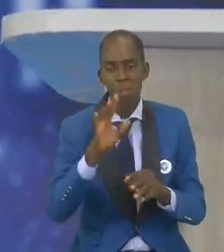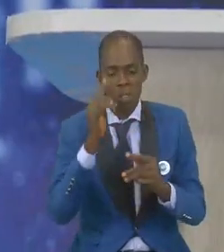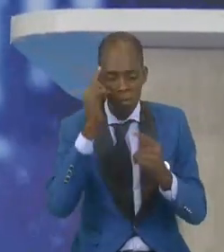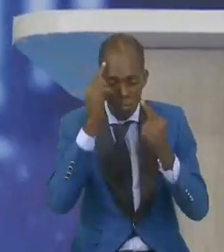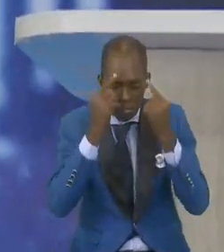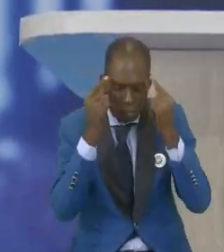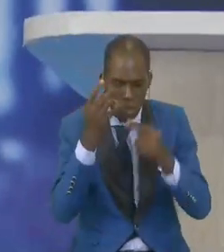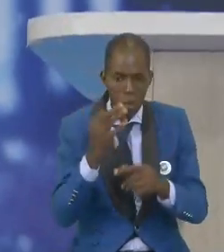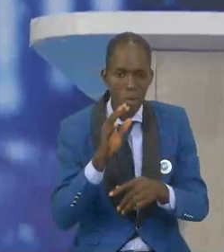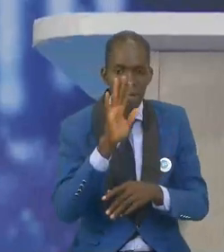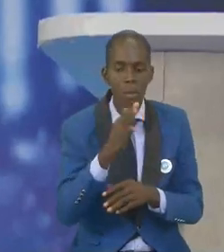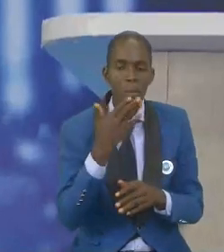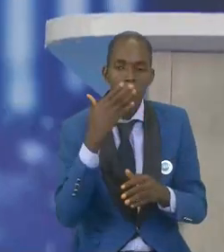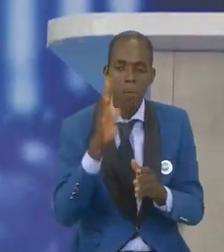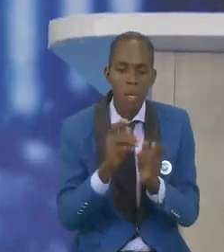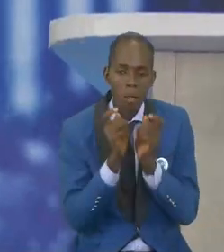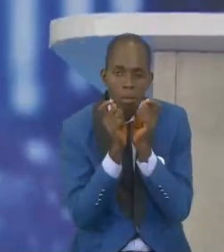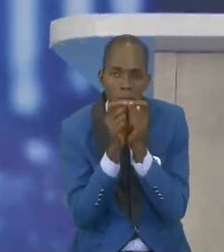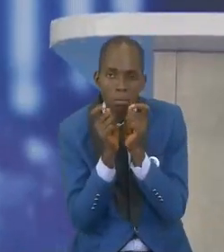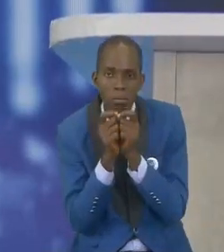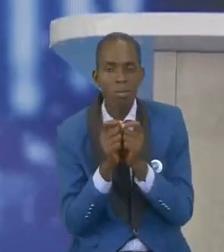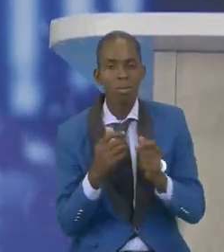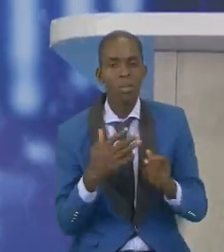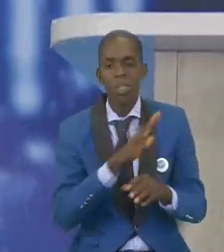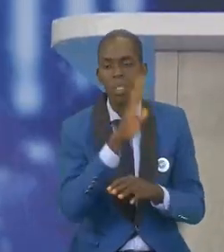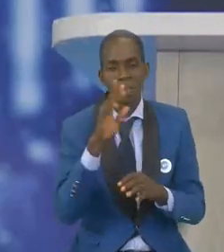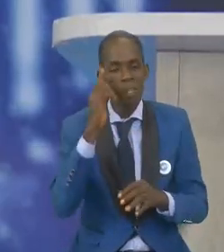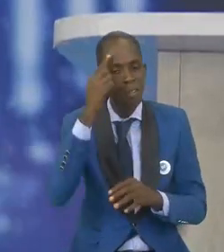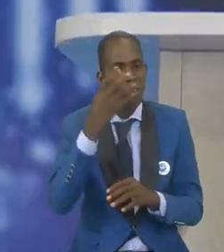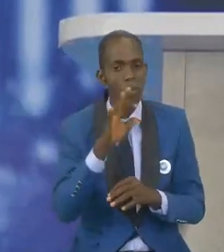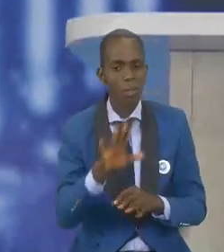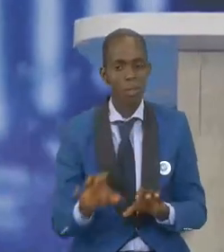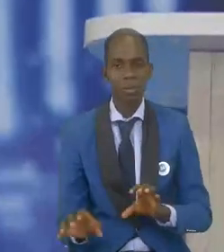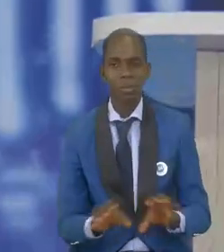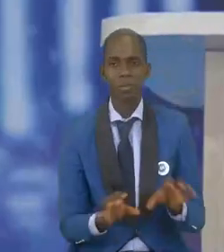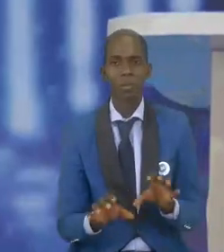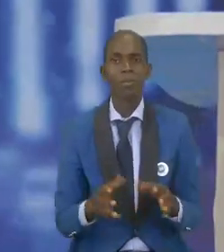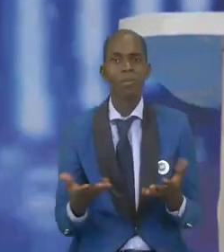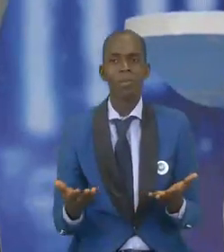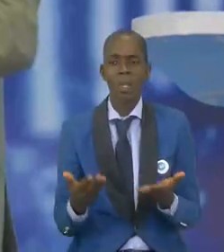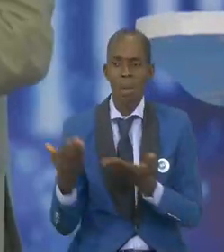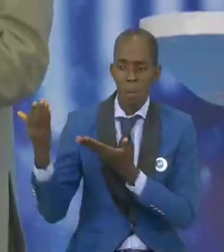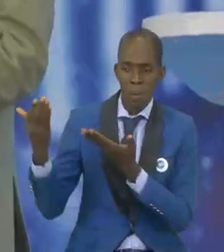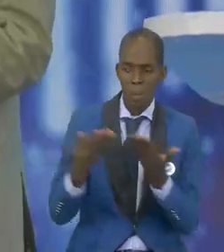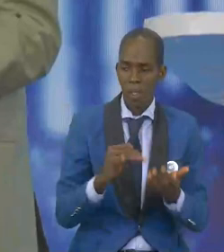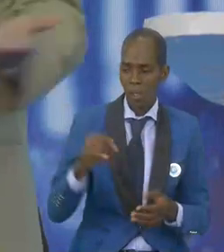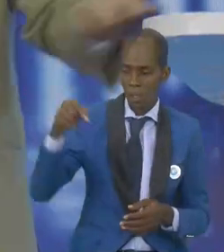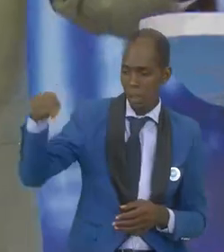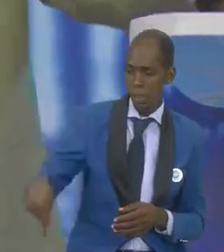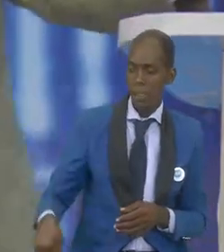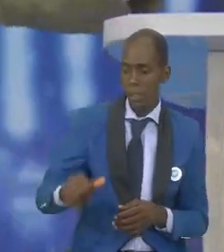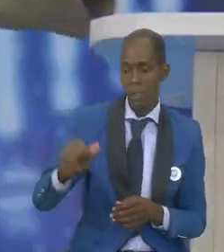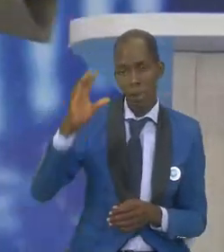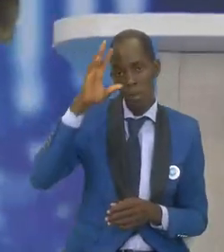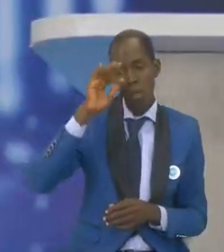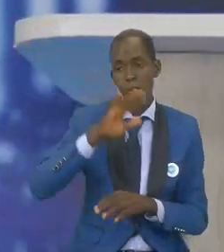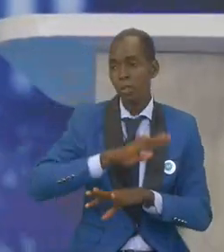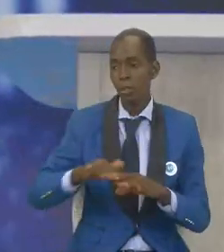croyants ne pensent pas et ne pensent pas au complot il ne pense pas à leurs actions ces gens-là